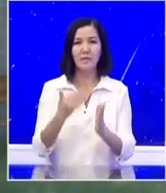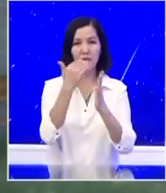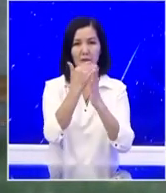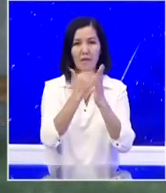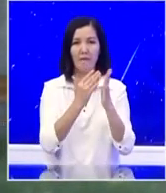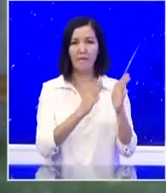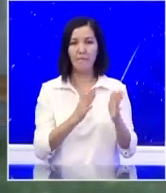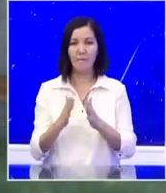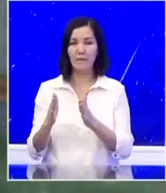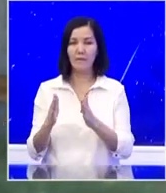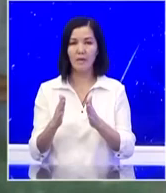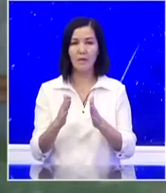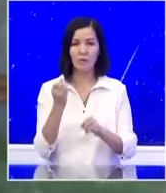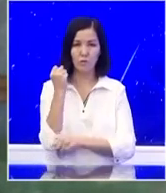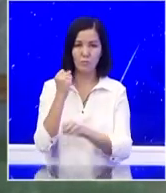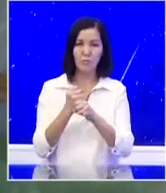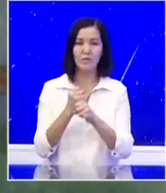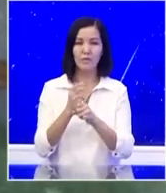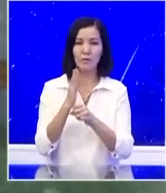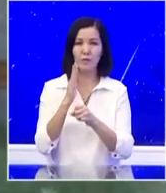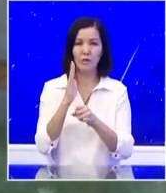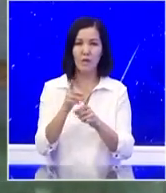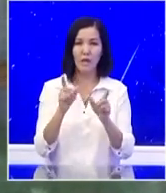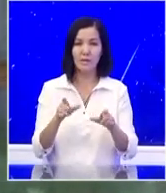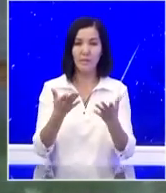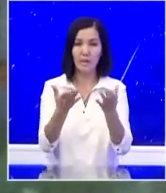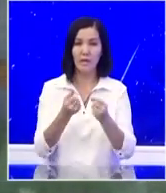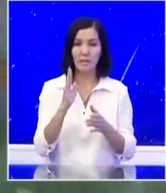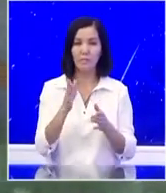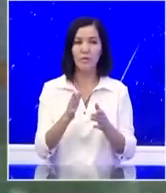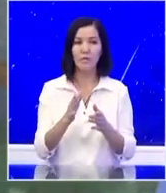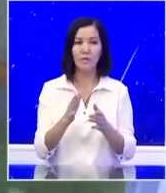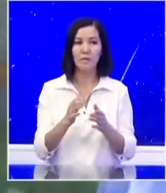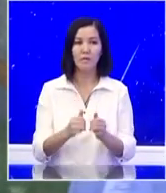тұрсаңыз. Бар болып жасаймыз, графикпен шығамыз, графикпен шығамыз.